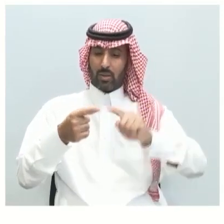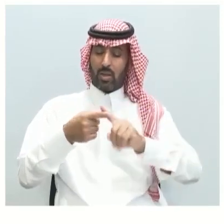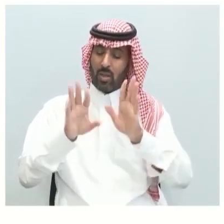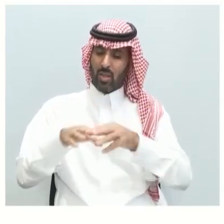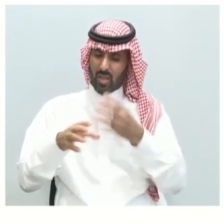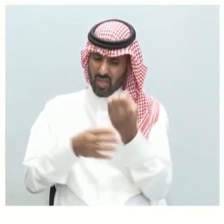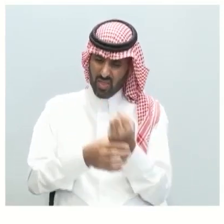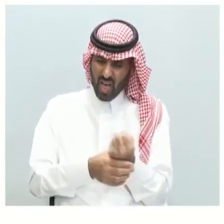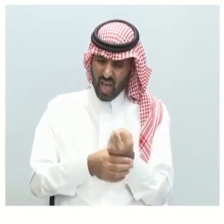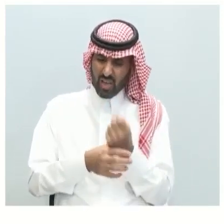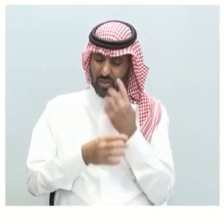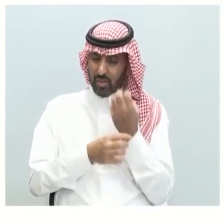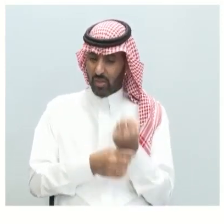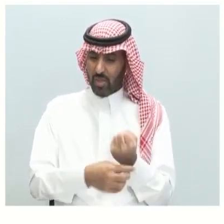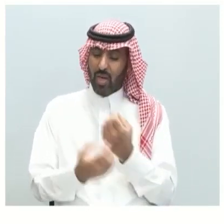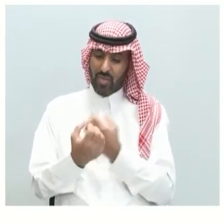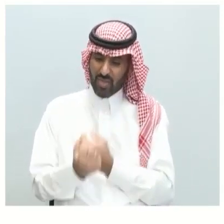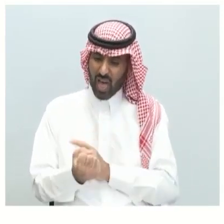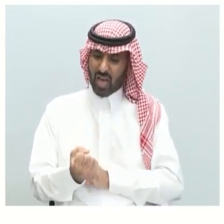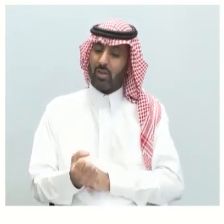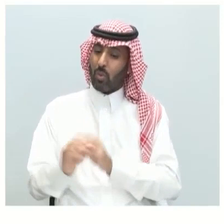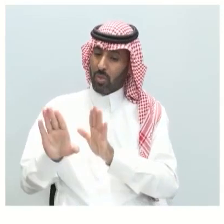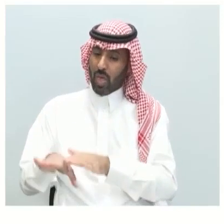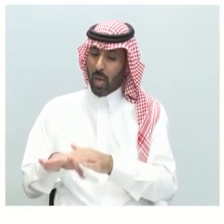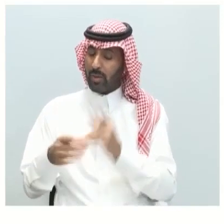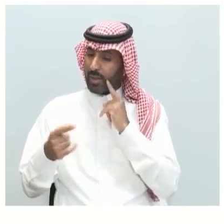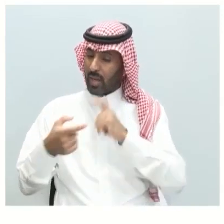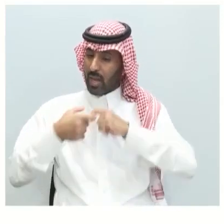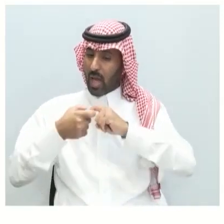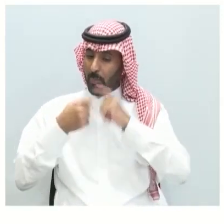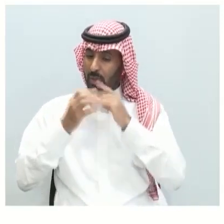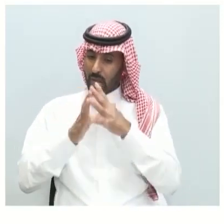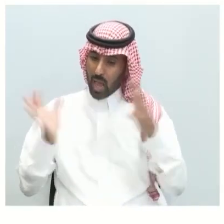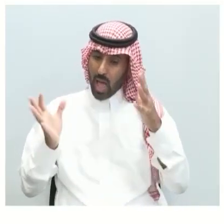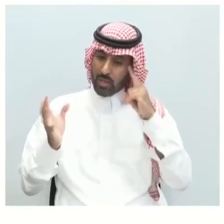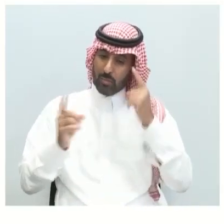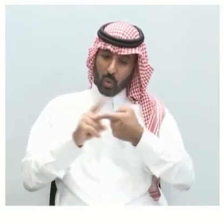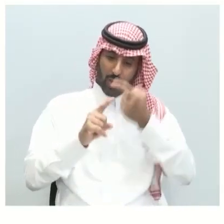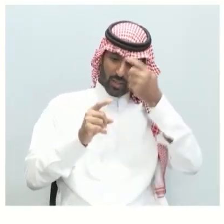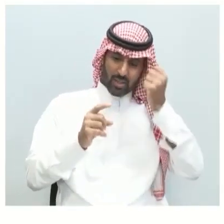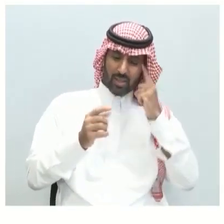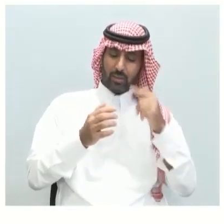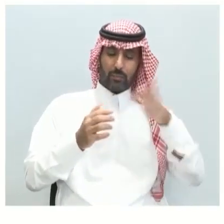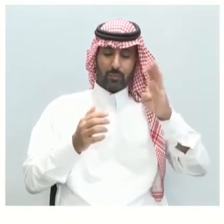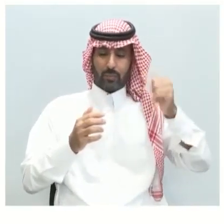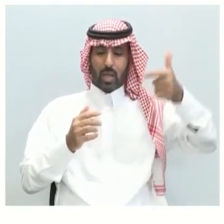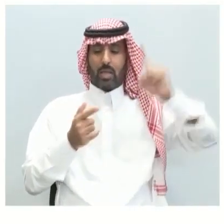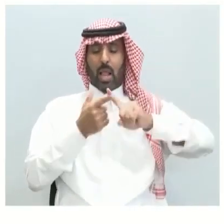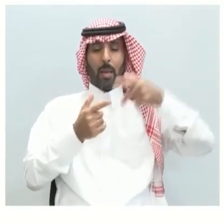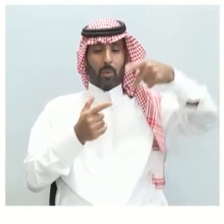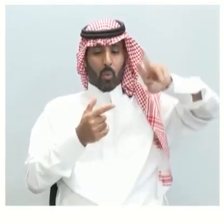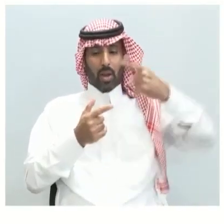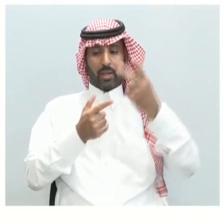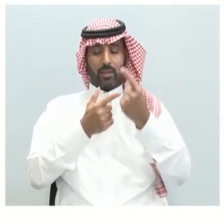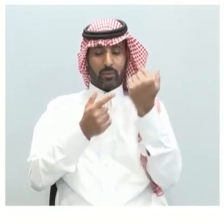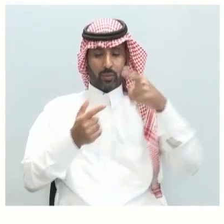الثابت لاحظ هنا الضغط ثابت والعلاقه تكون بين الحجم ودرجه الحراره جايل الساك بي 1 على التي 1